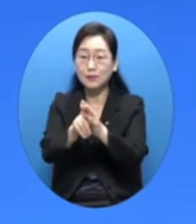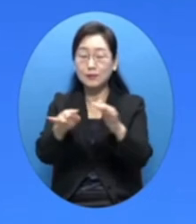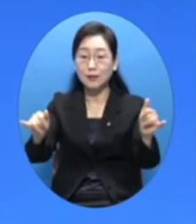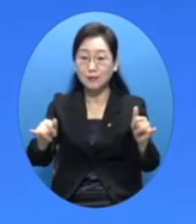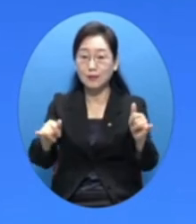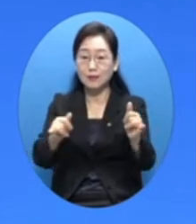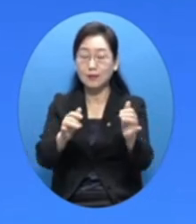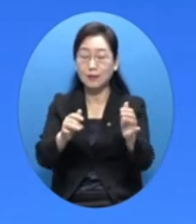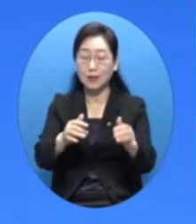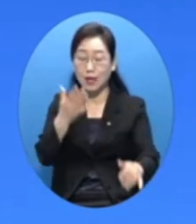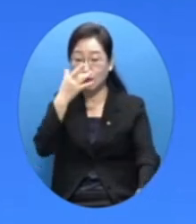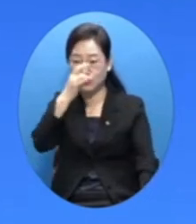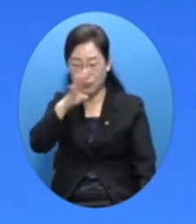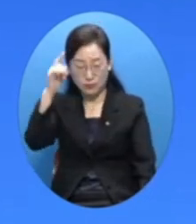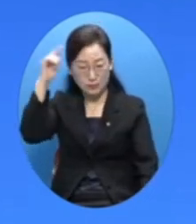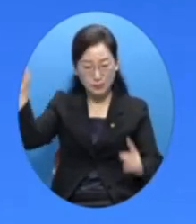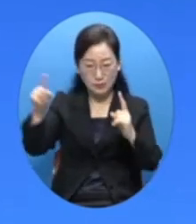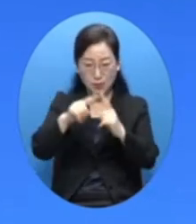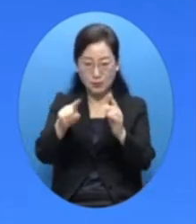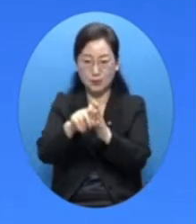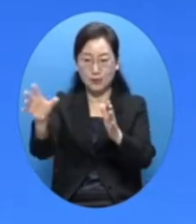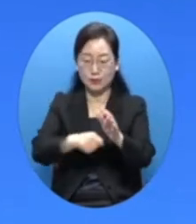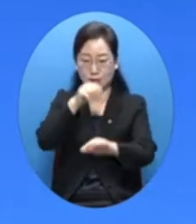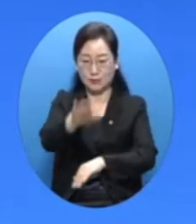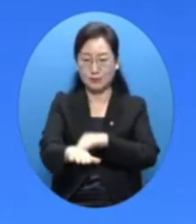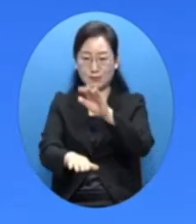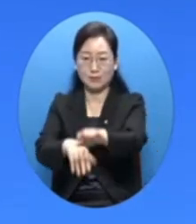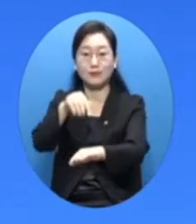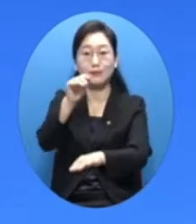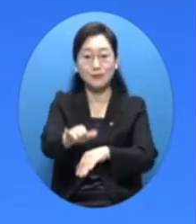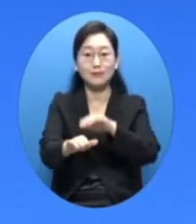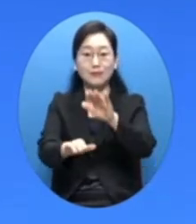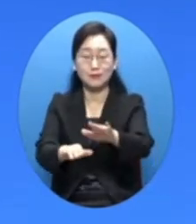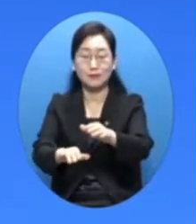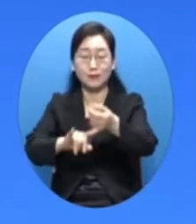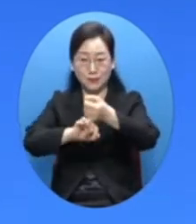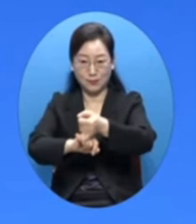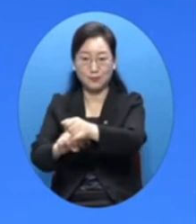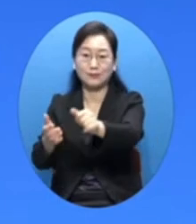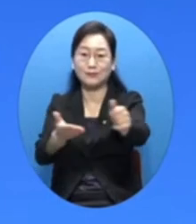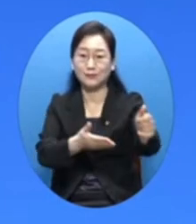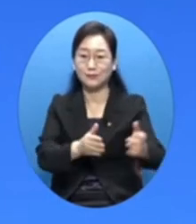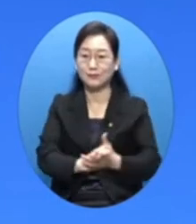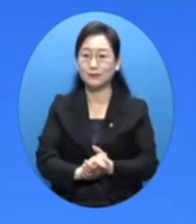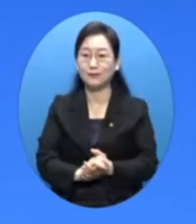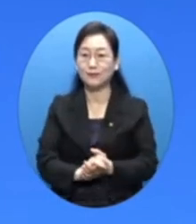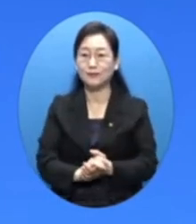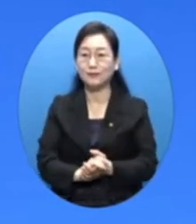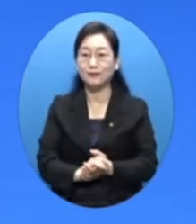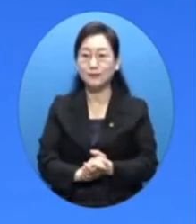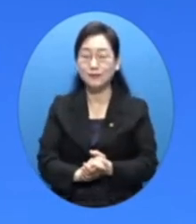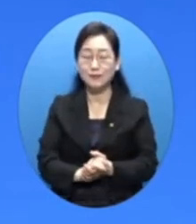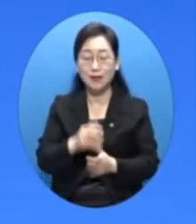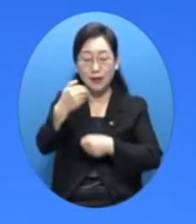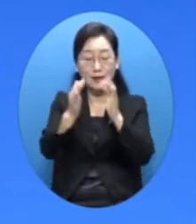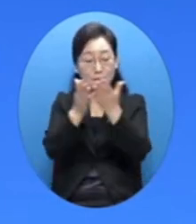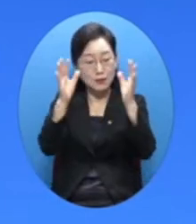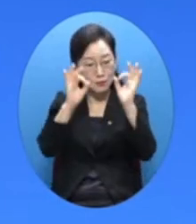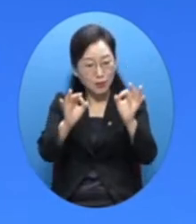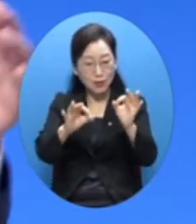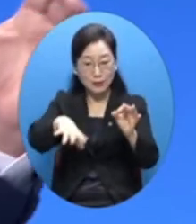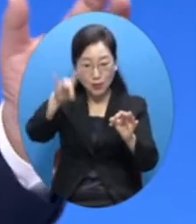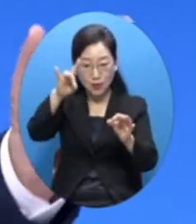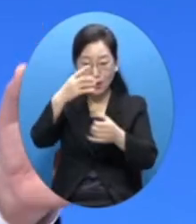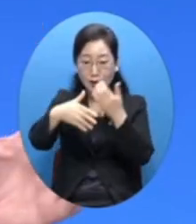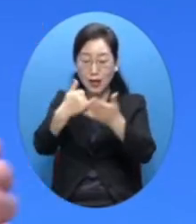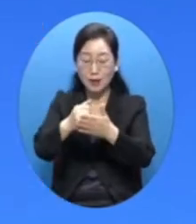예수님에서 절대 긍정의 믿음으로 보장해서 전진 또 전진 전진을 해나가야 되는 것입니다. 성경 말씀 보니까 태초에 하나님의